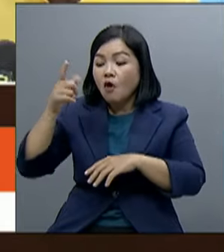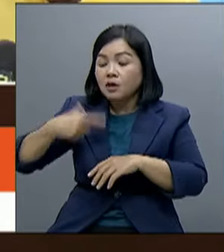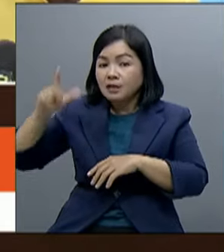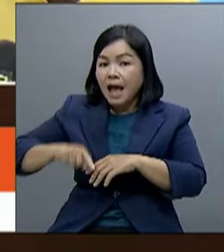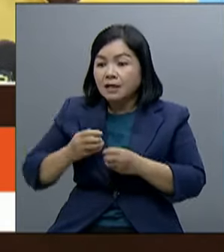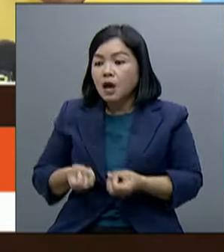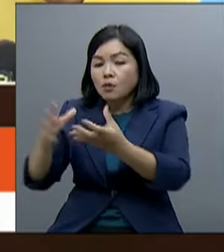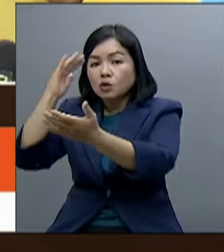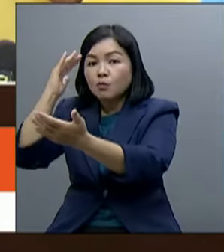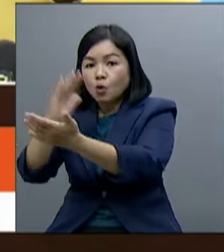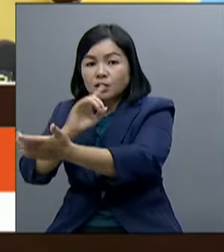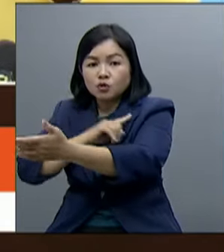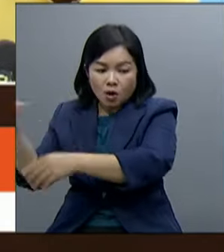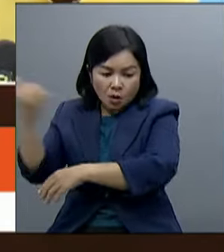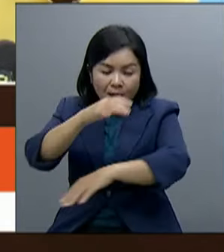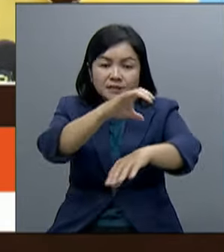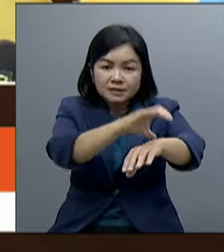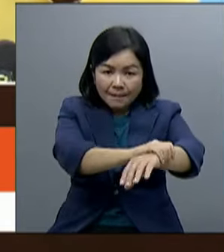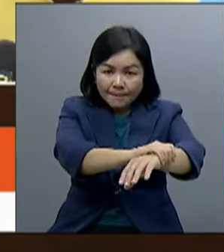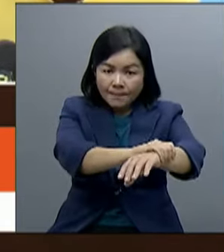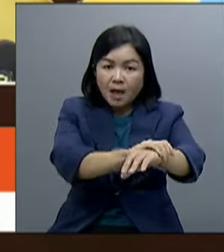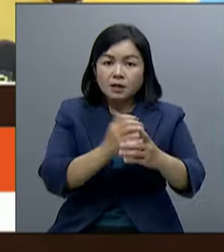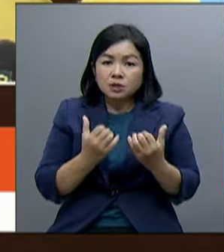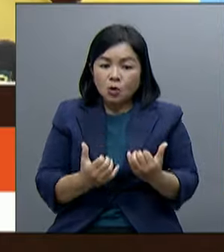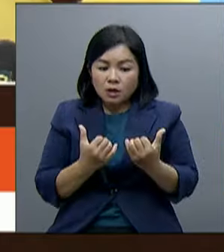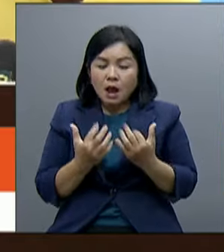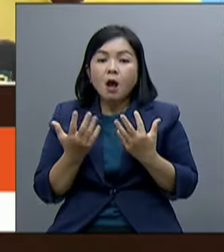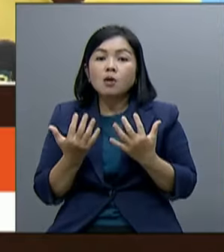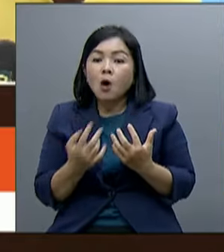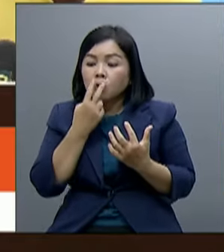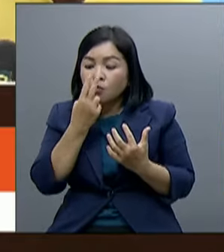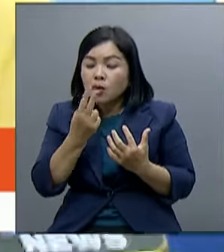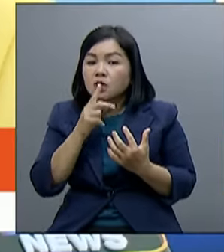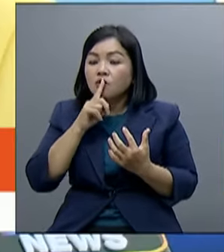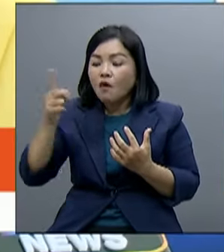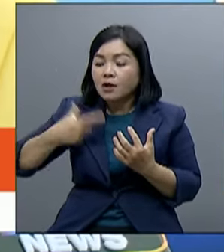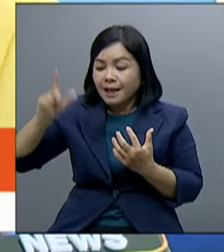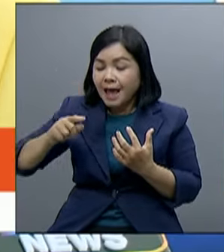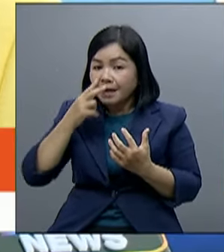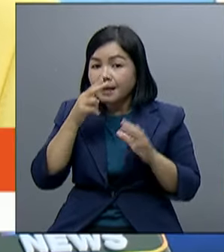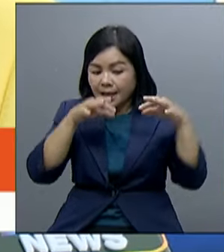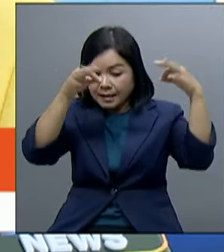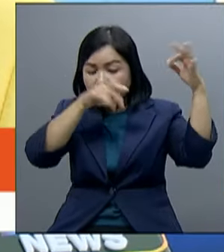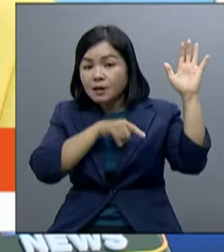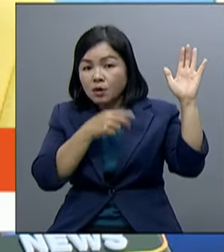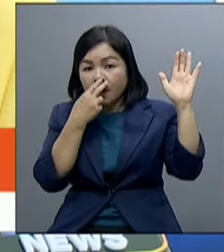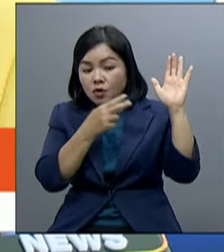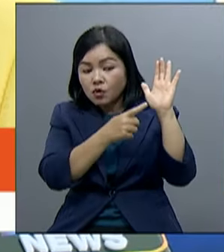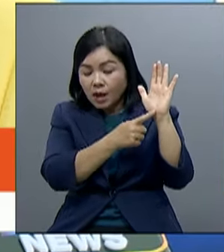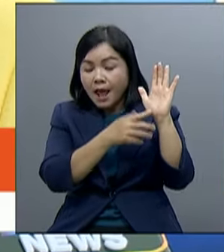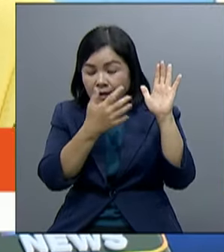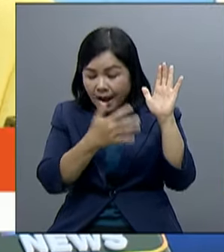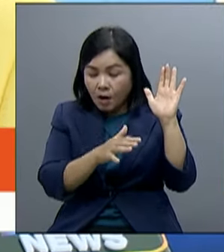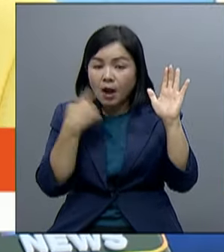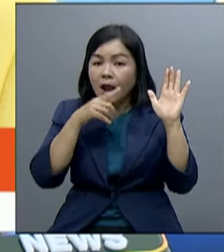ตำรวจจับกุมเ่ออย่างไรก็ตามตอนนี้เราเราก็รอถ้ามีหมายสาลมาไม่ว่าใครถ้ามีหมาย